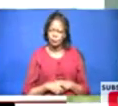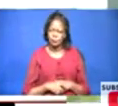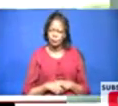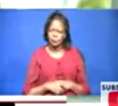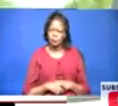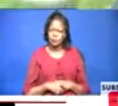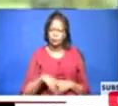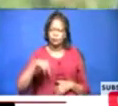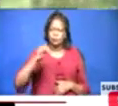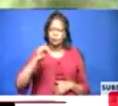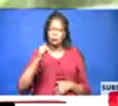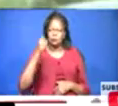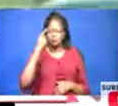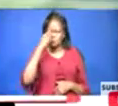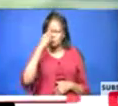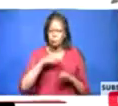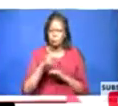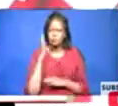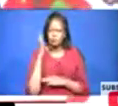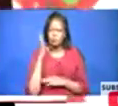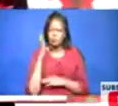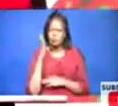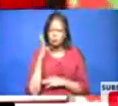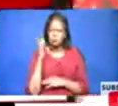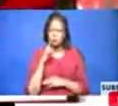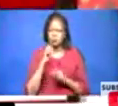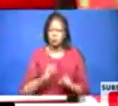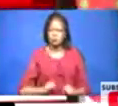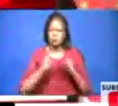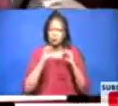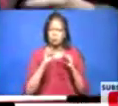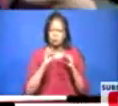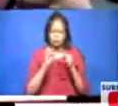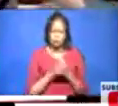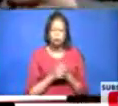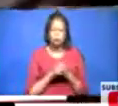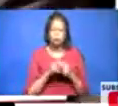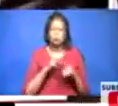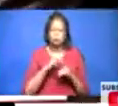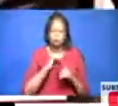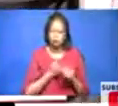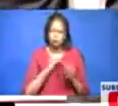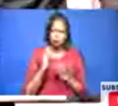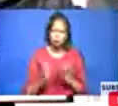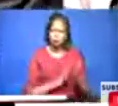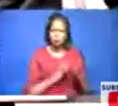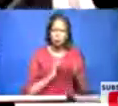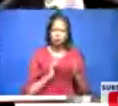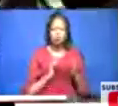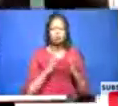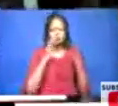Katibu wa Wizara ya Usalama wa Kitaifa Karanja Kibicho, aliyepia mwenyekiti wa kamati ya kitaifa ya maandalizi ya sherehe, alisema kuwa